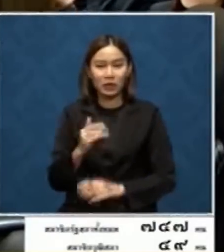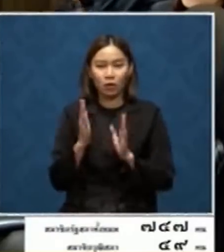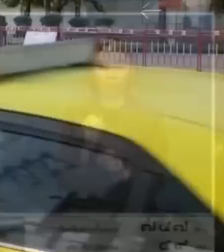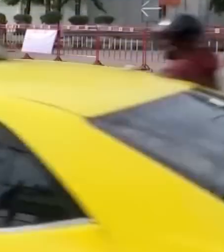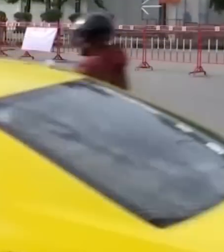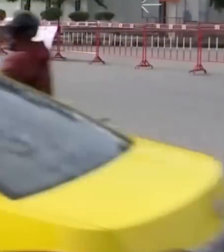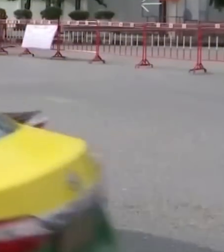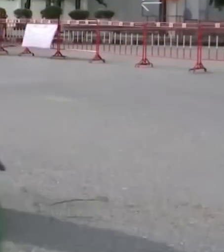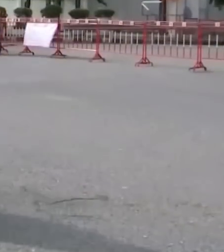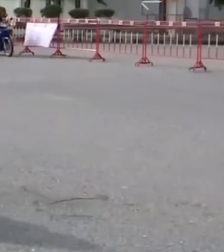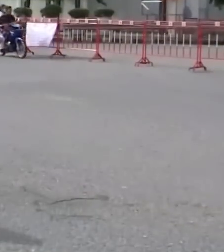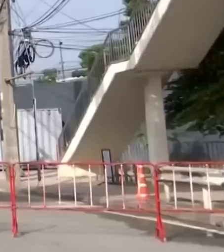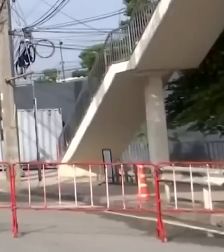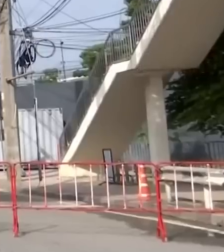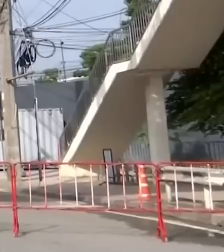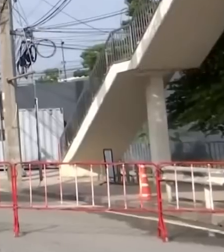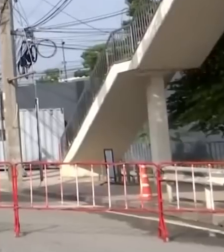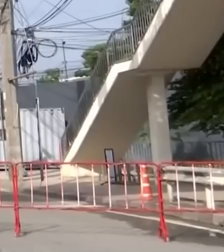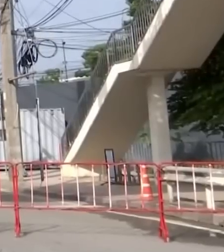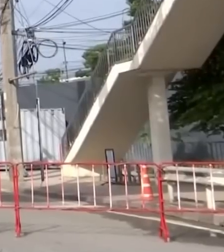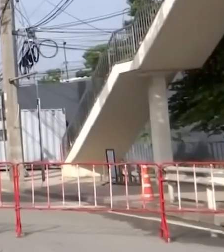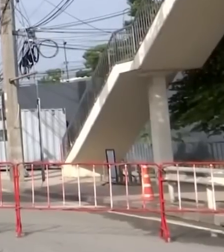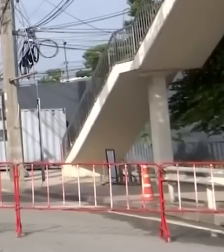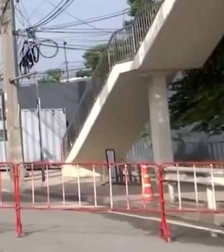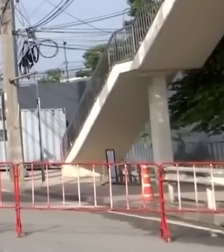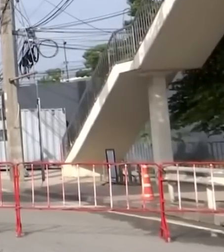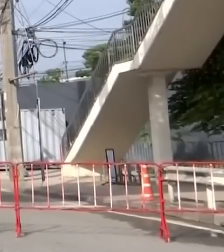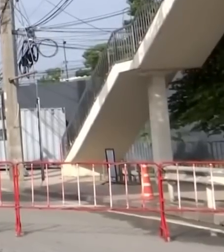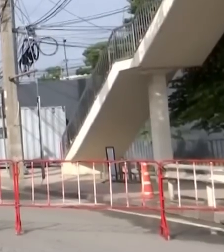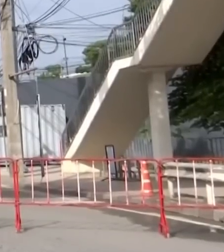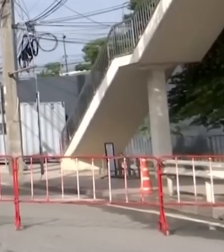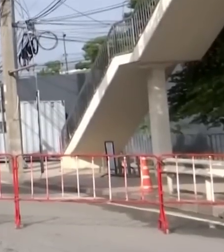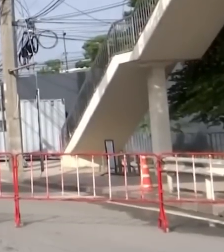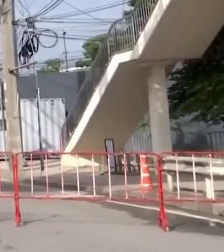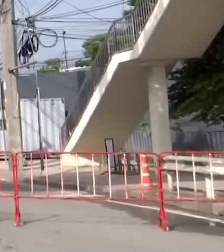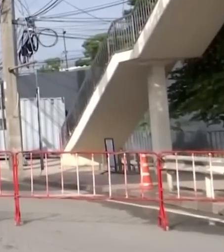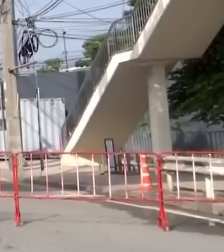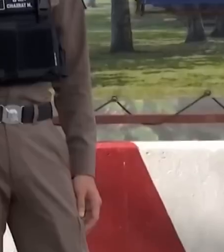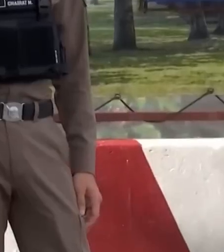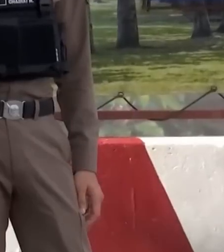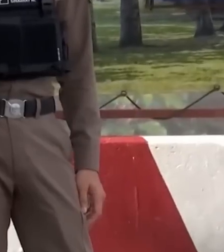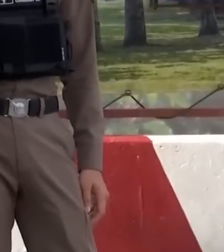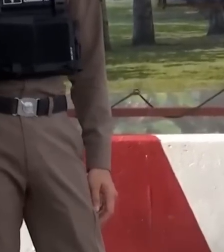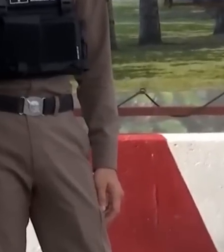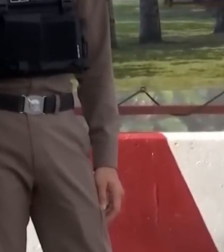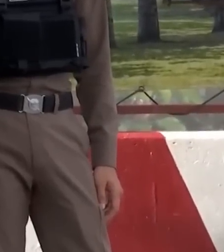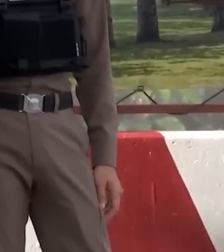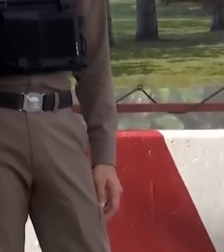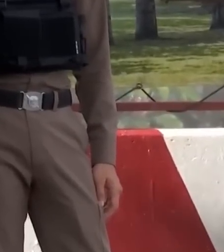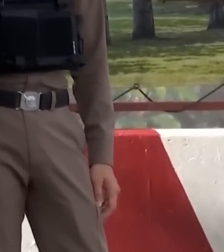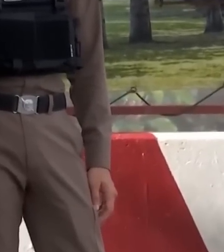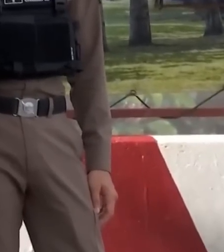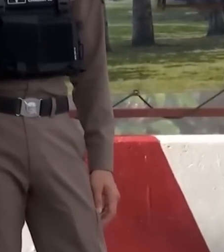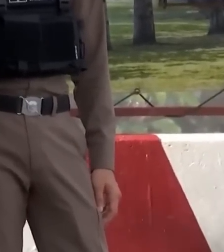กับสถานการณ์การชุมนุมที่อาจจะเกิดขึ้นก็เลยทำให้สสพรรคก้าวไกลอีกท่านหนึ่งที่ลุกขึ้นอภิปรายคุณโตโต้ปิยรัตน์